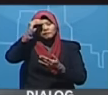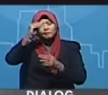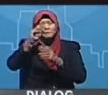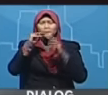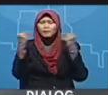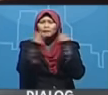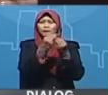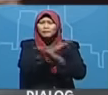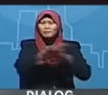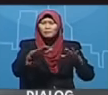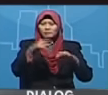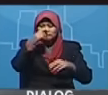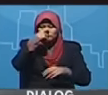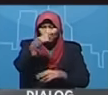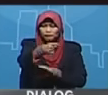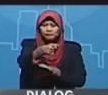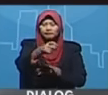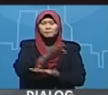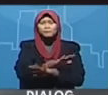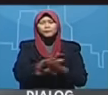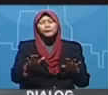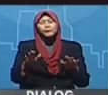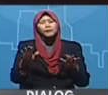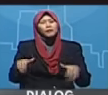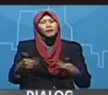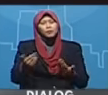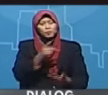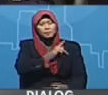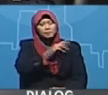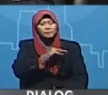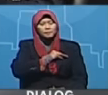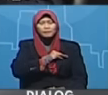jangan mudah tertipu, apa pendekatan yang diambil oleh pihak kementerian? Okey.